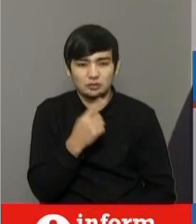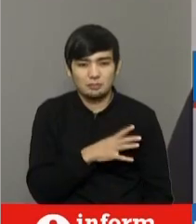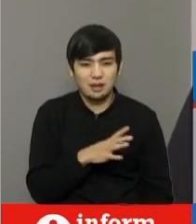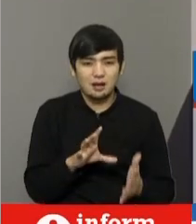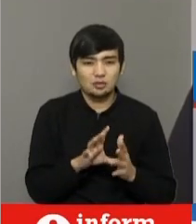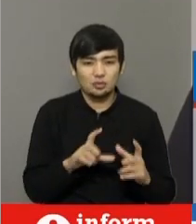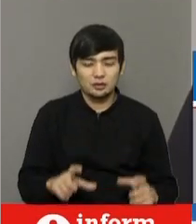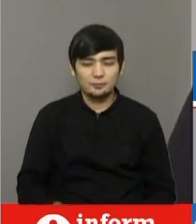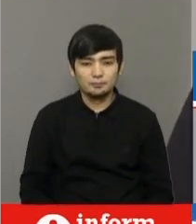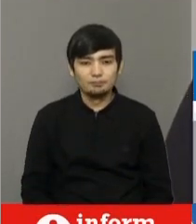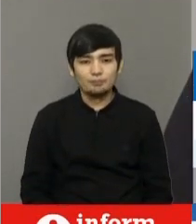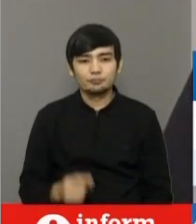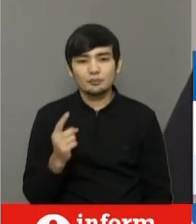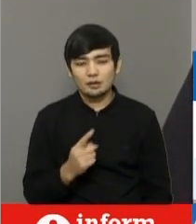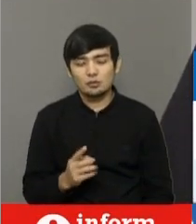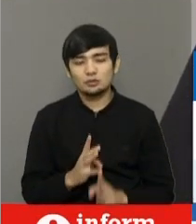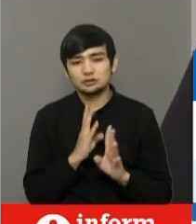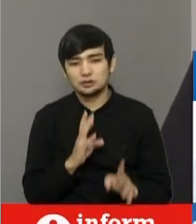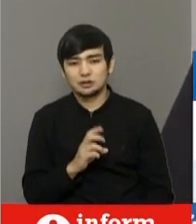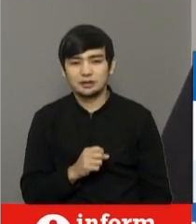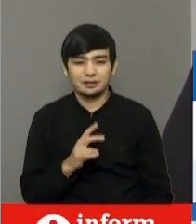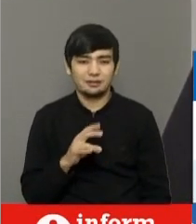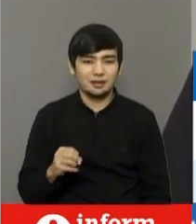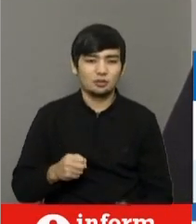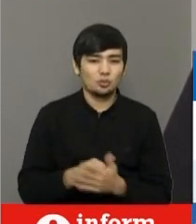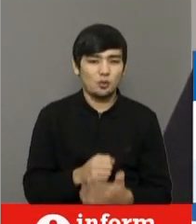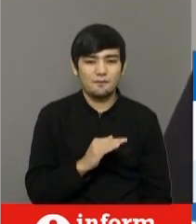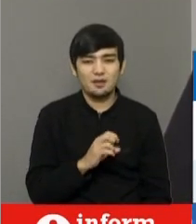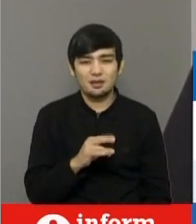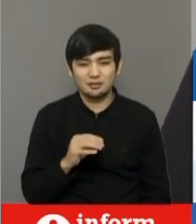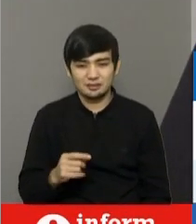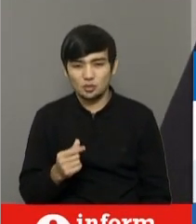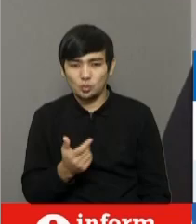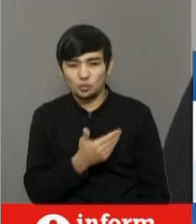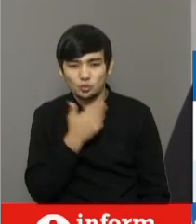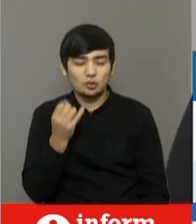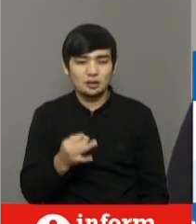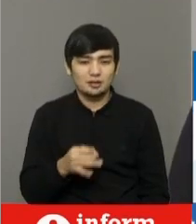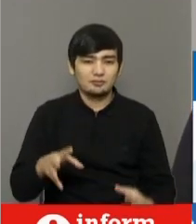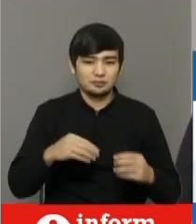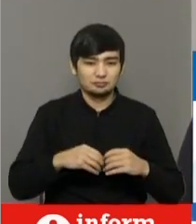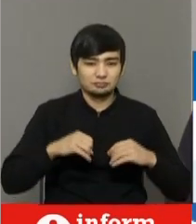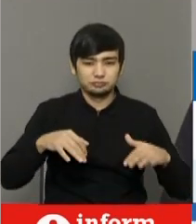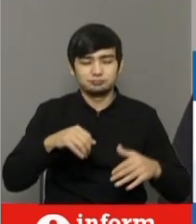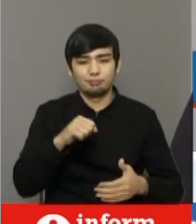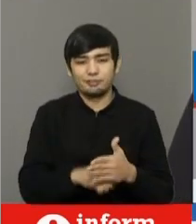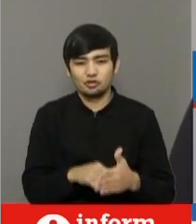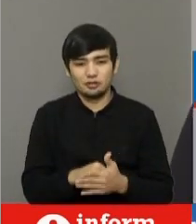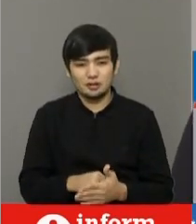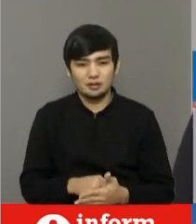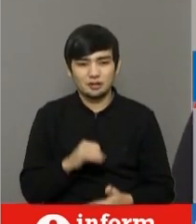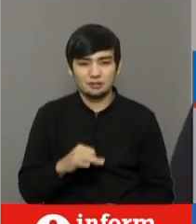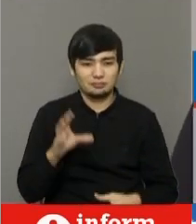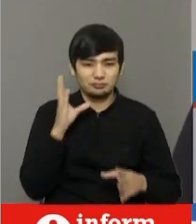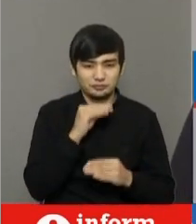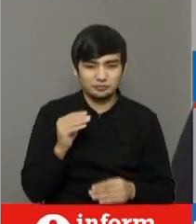В первую очередь недофинансирование, ну а потом задержка по платежам за обслуживание города. Вот это является основной причиной. То есть